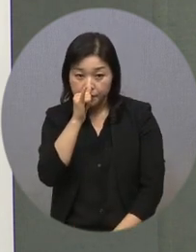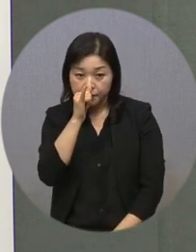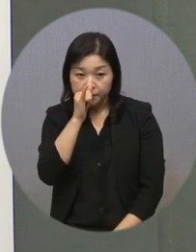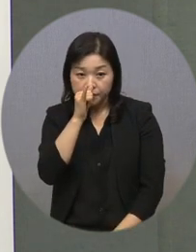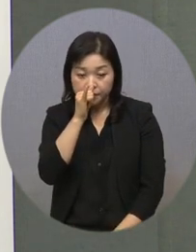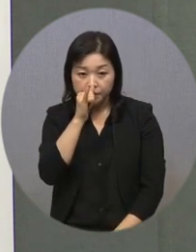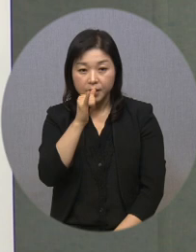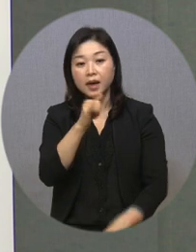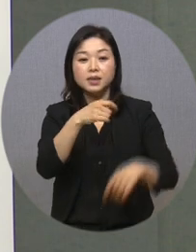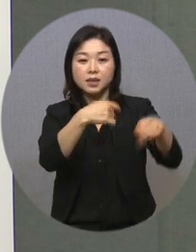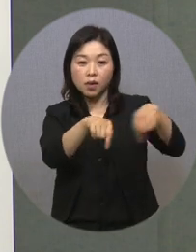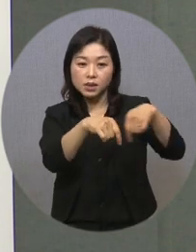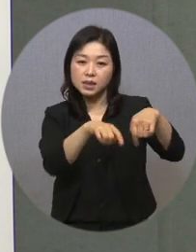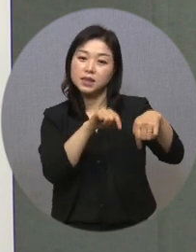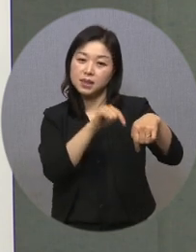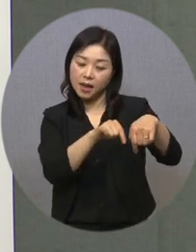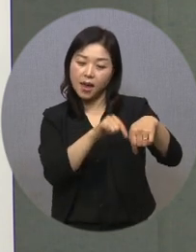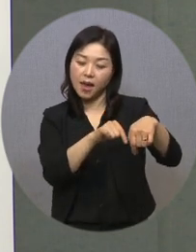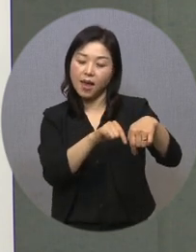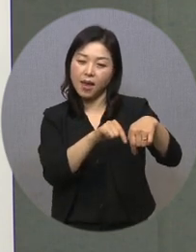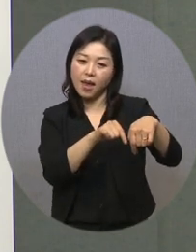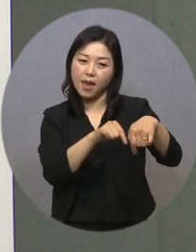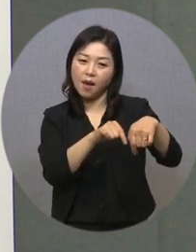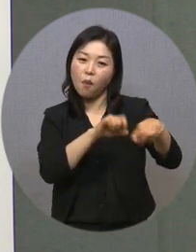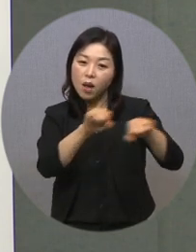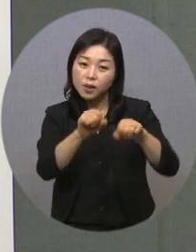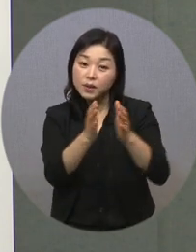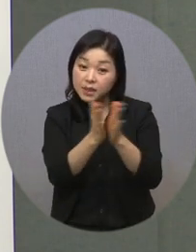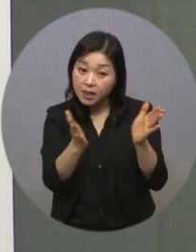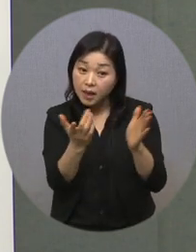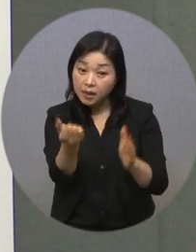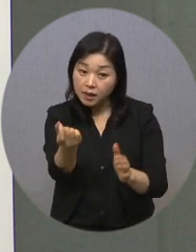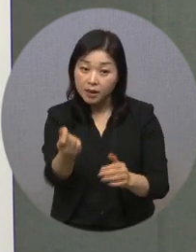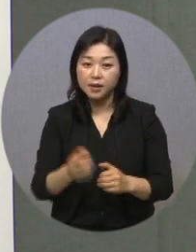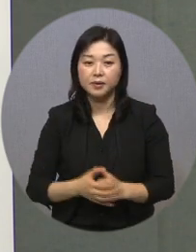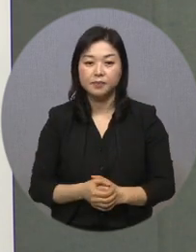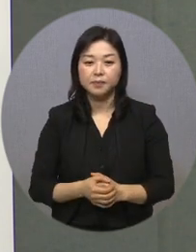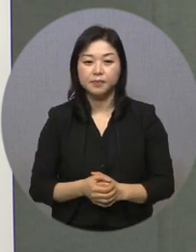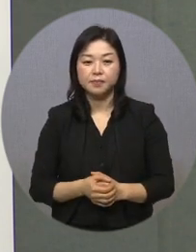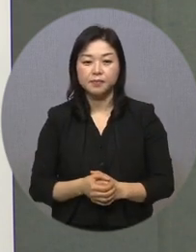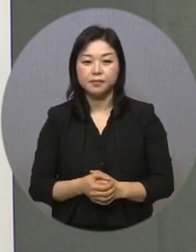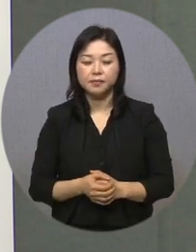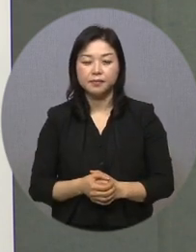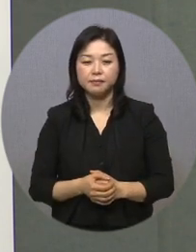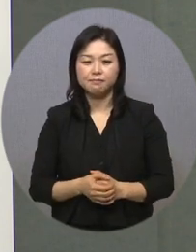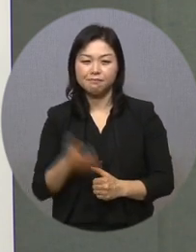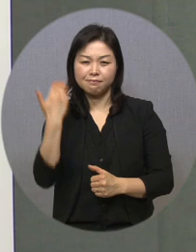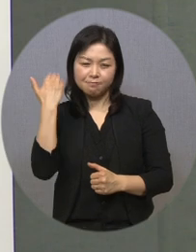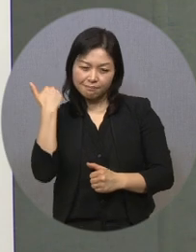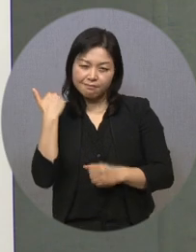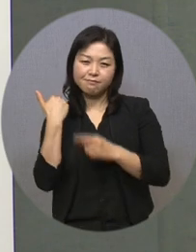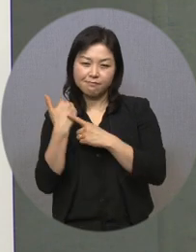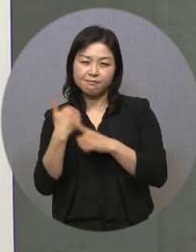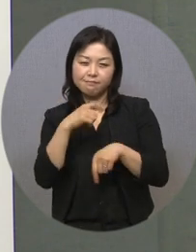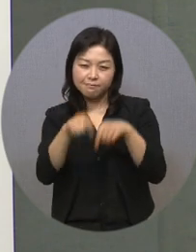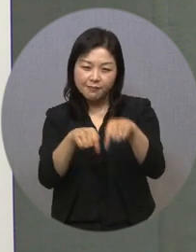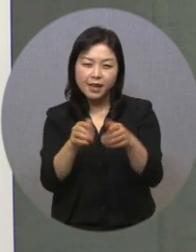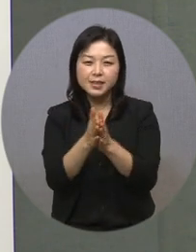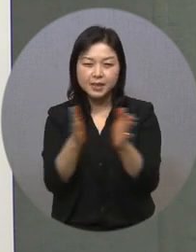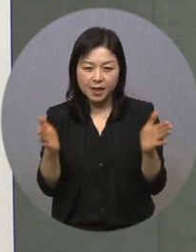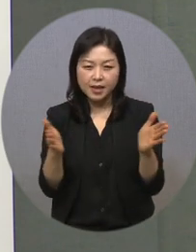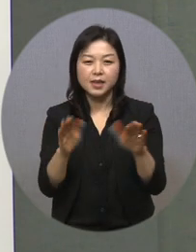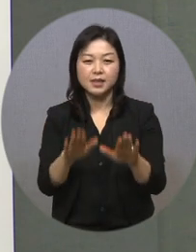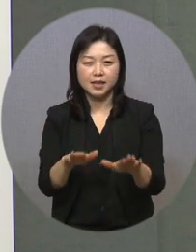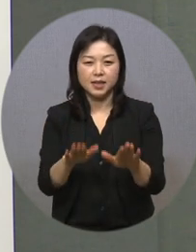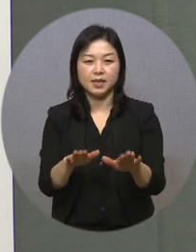결국은 정계에서 이제 발을 디뎠다 이 말이에요. 예, 걸음마를 시작하신 지가 이제 오래됐기 때문에 이제는